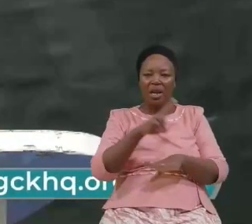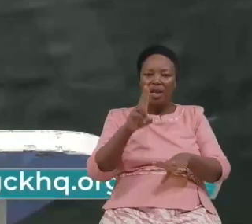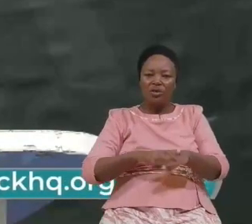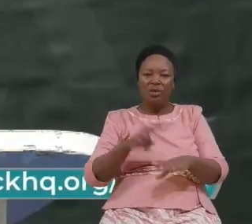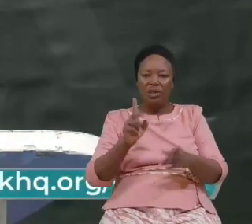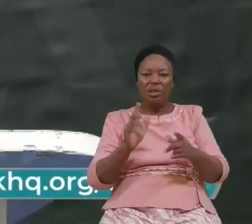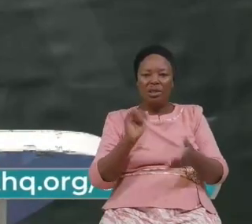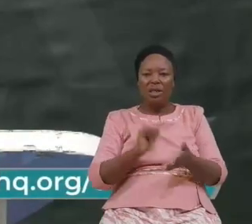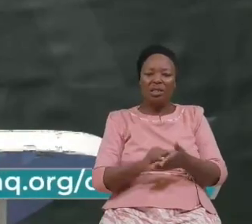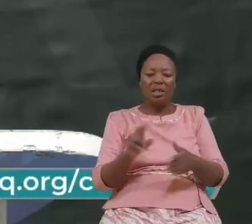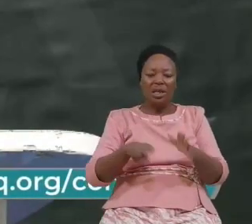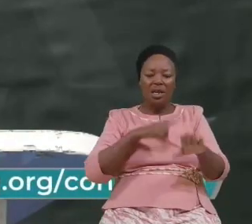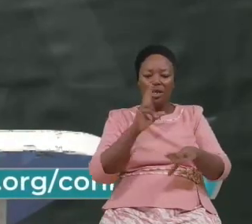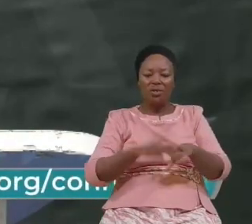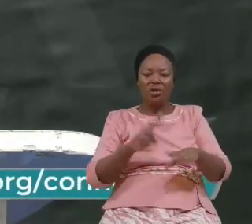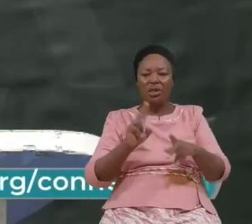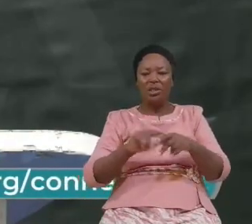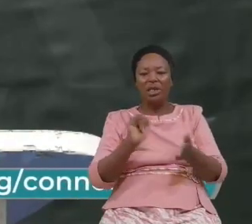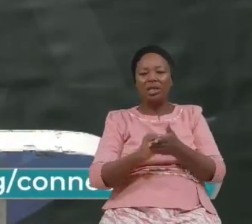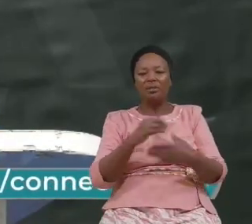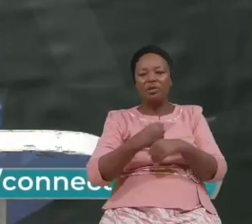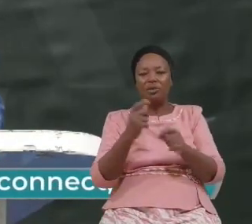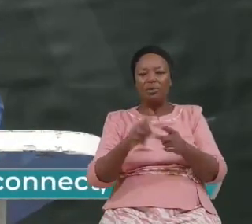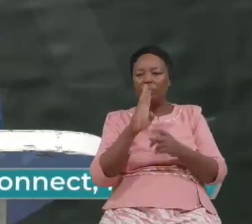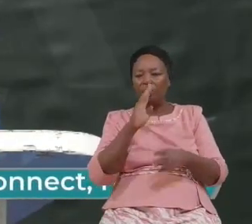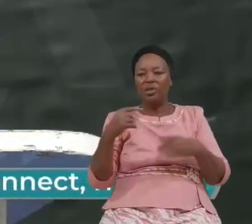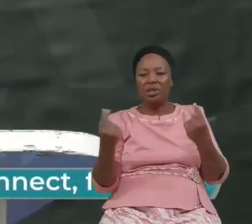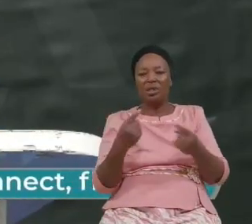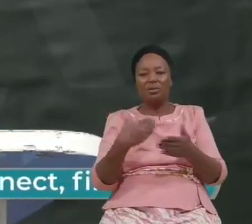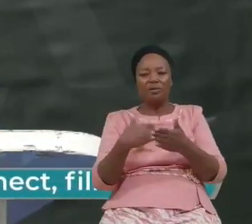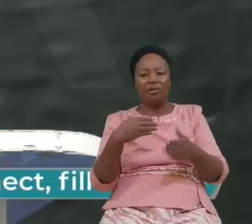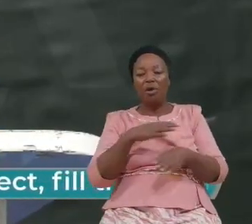la nature qui fait que vous tombez va partir